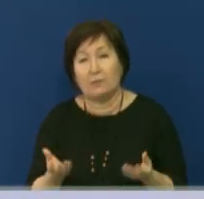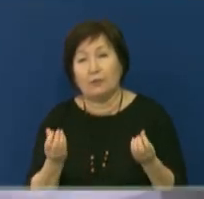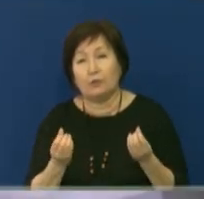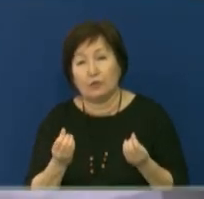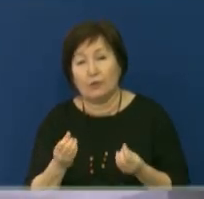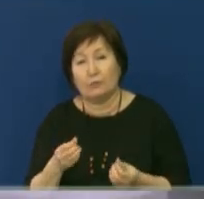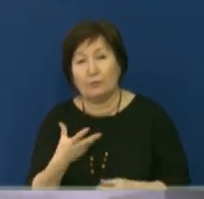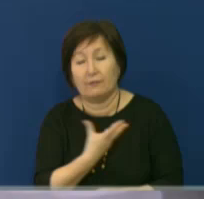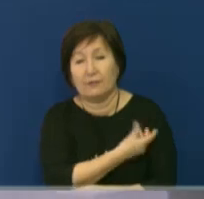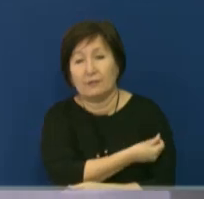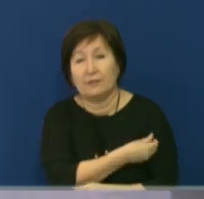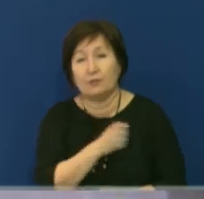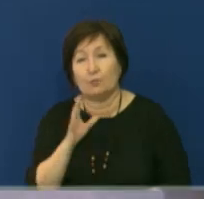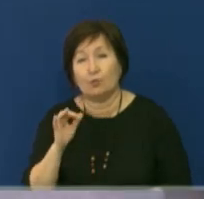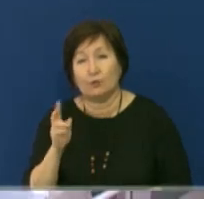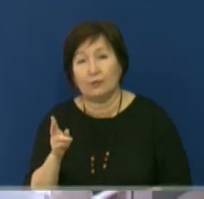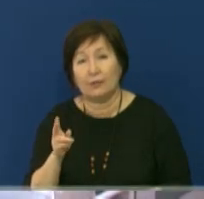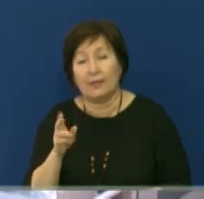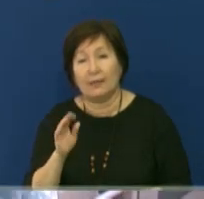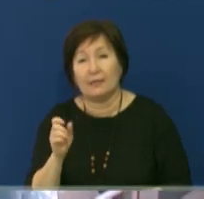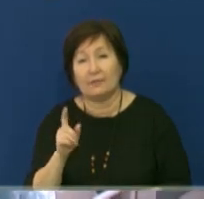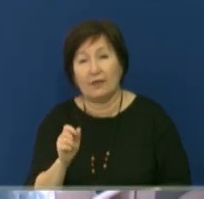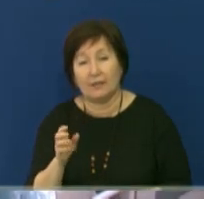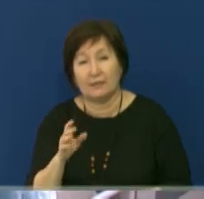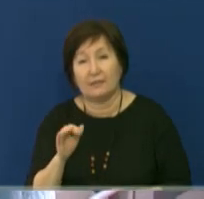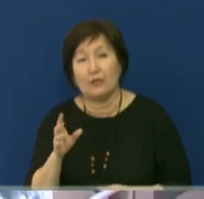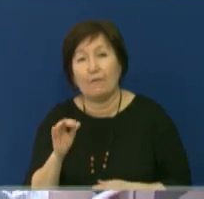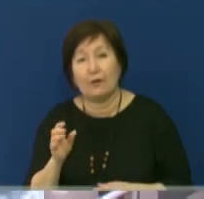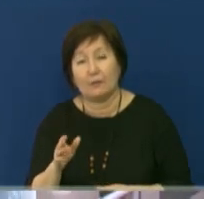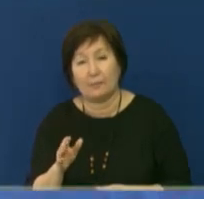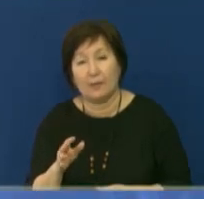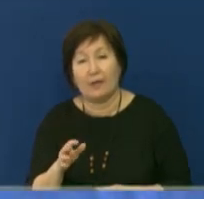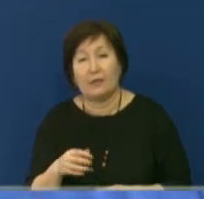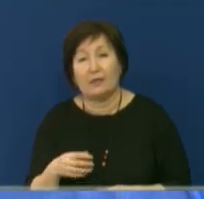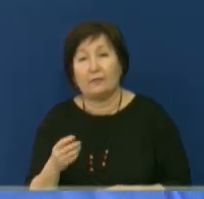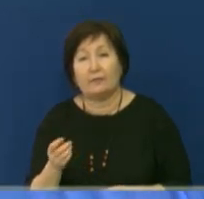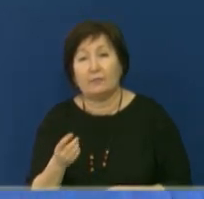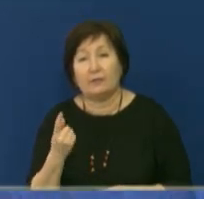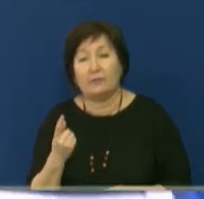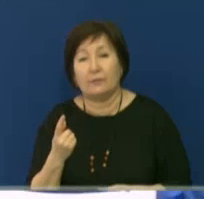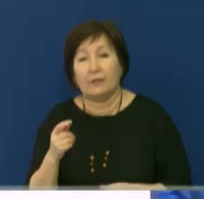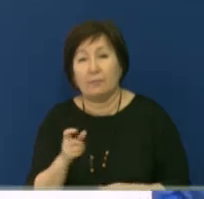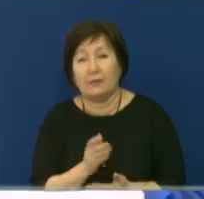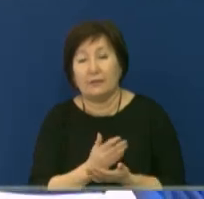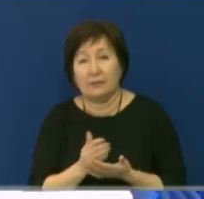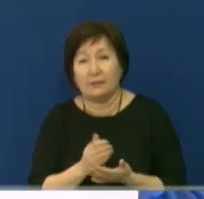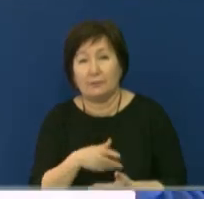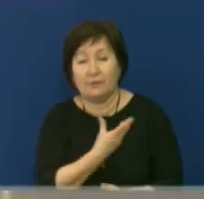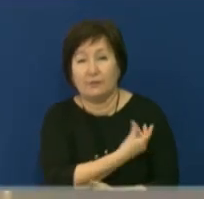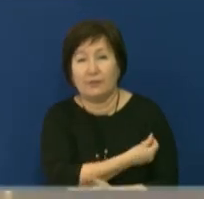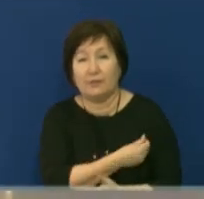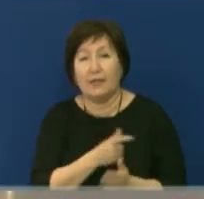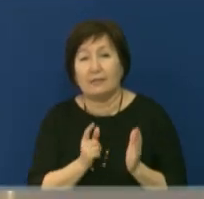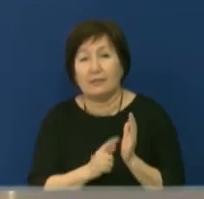вакциналар салынуда. 1-ші компонентпен 7635 адам, 2-ші компонентпен 6888